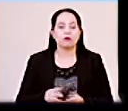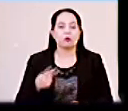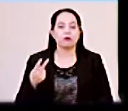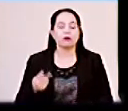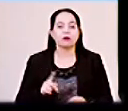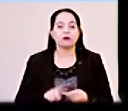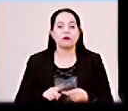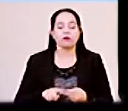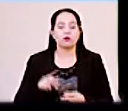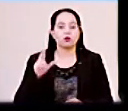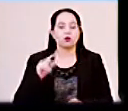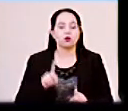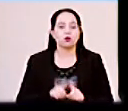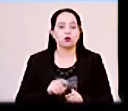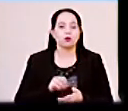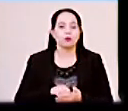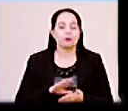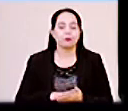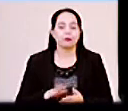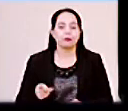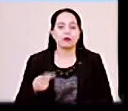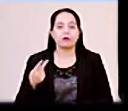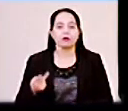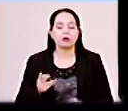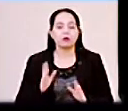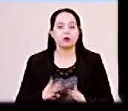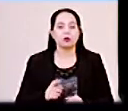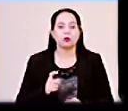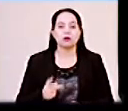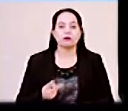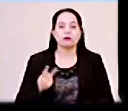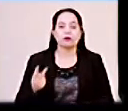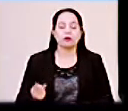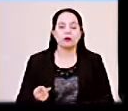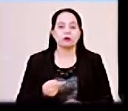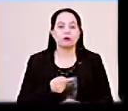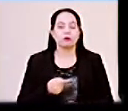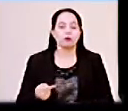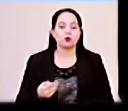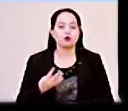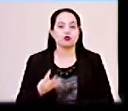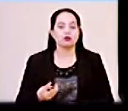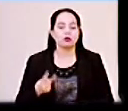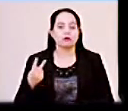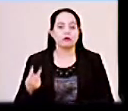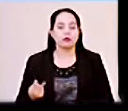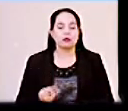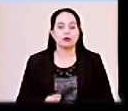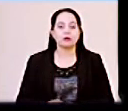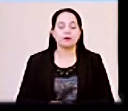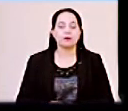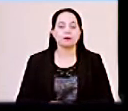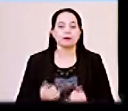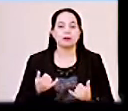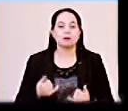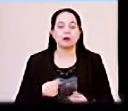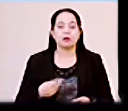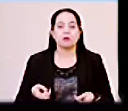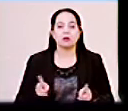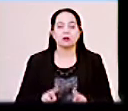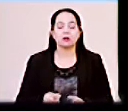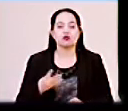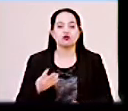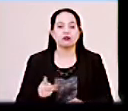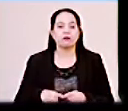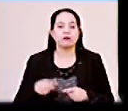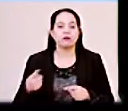и ко второму числу ставим квадрат. Будет x квадрат минус 4 в квадрате. Теперь нам остается